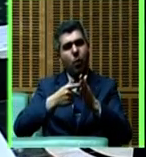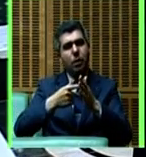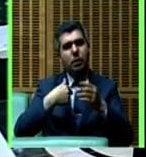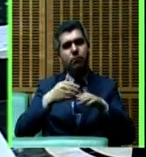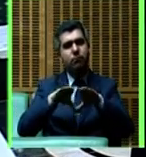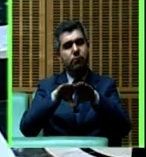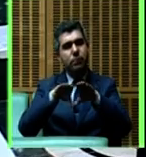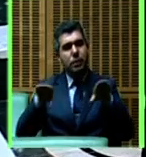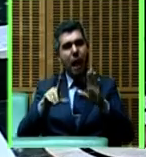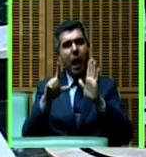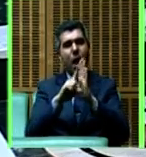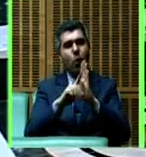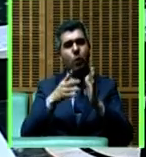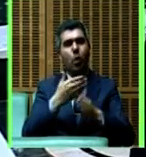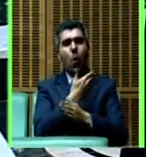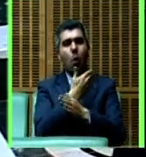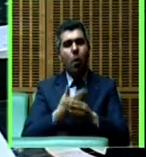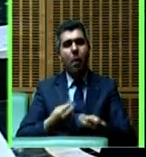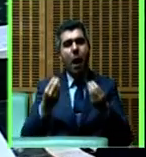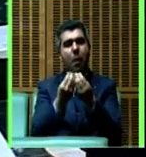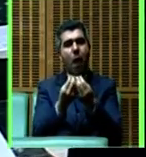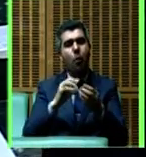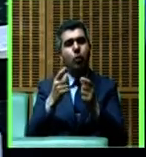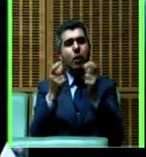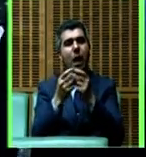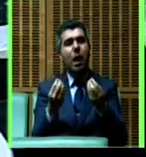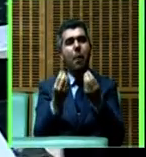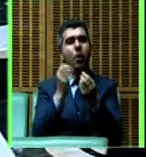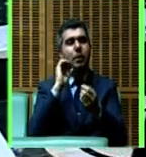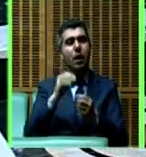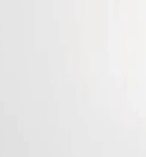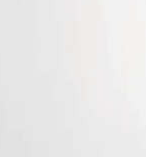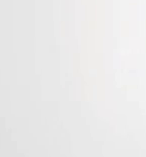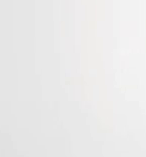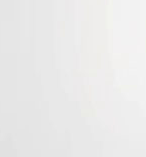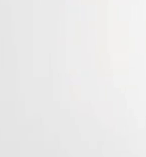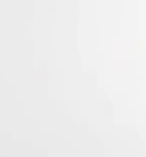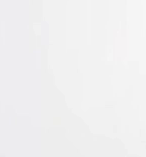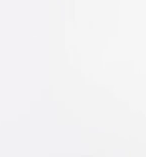للدولة حقوقها وتحفظ بطبيعة الحال للمستثمرين حقوقهم. شكرا سيد الرئيس.